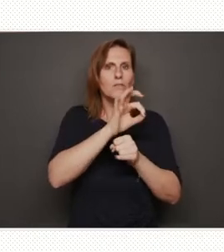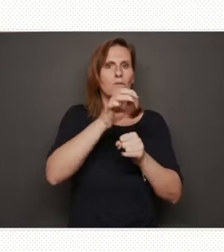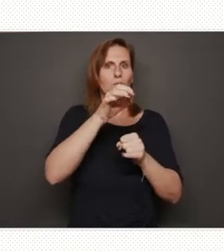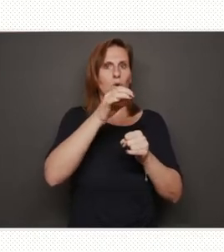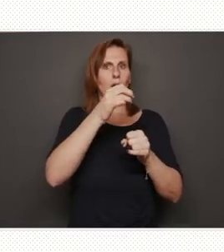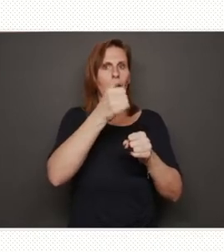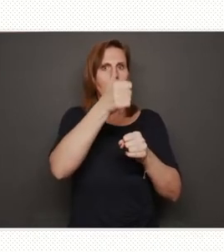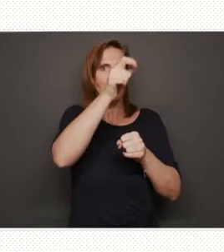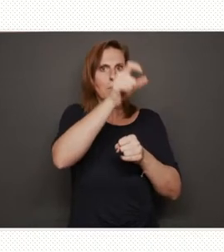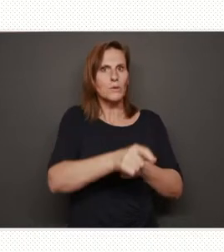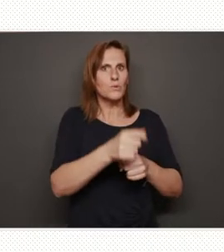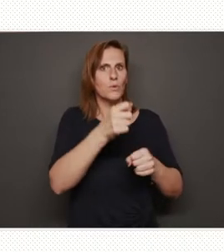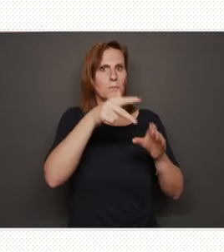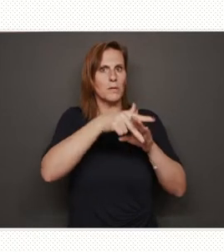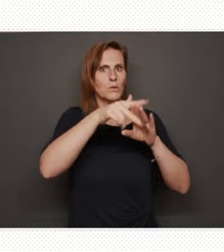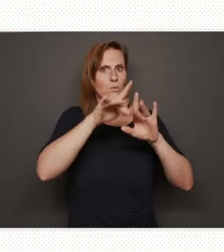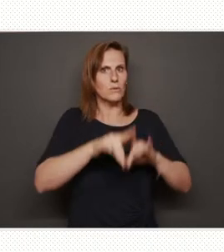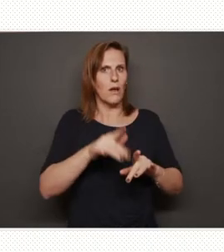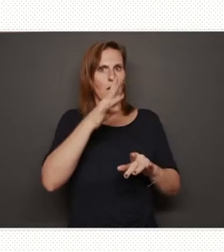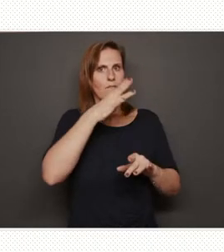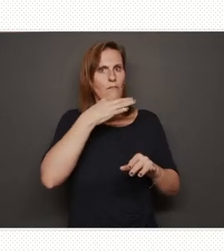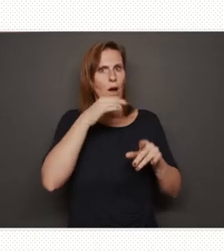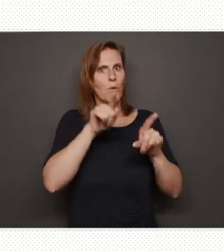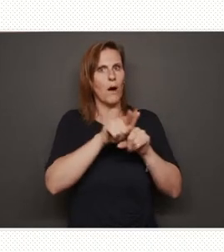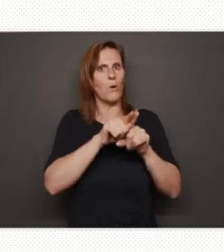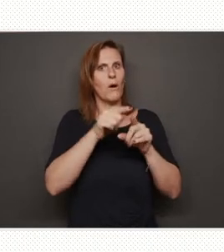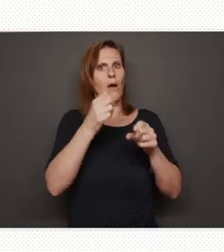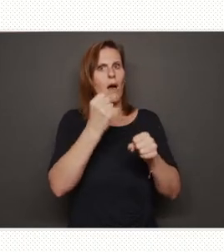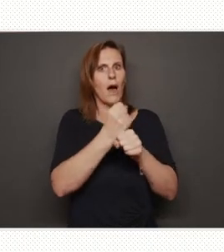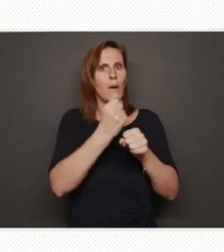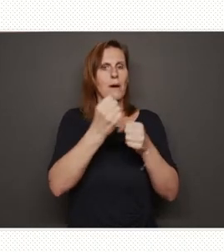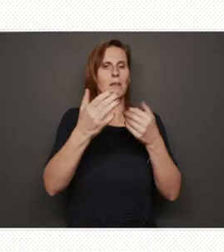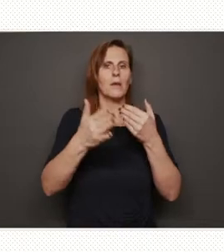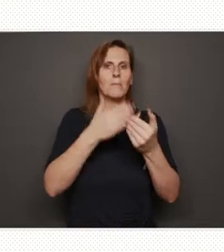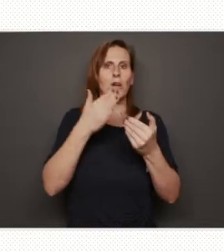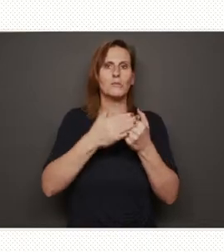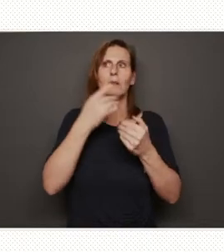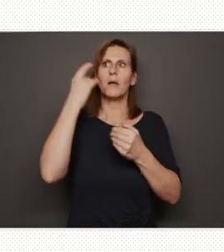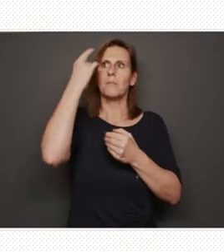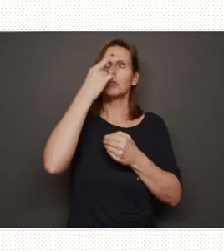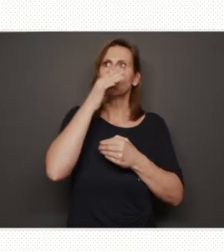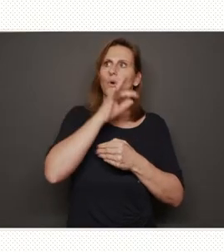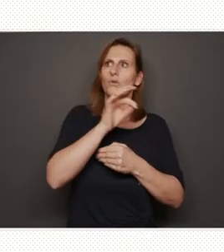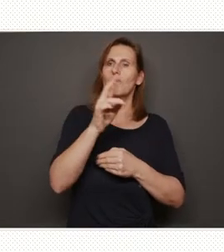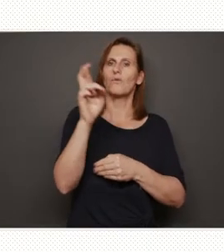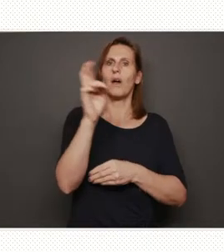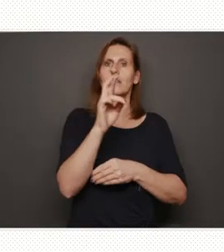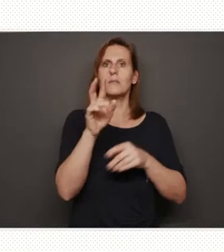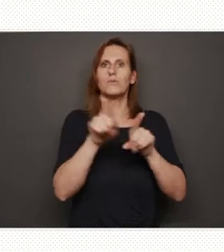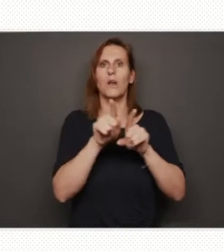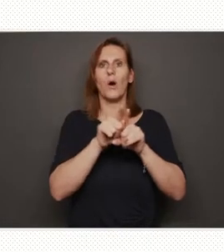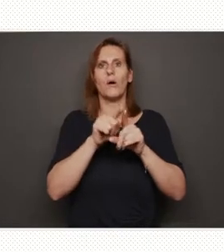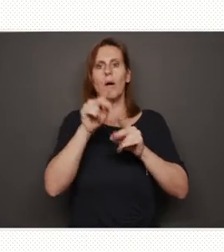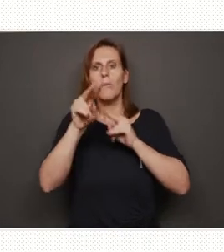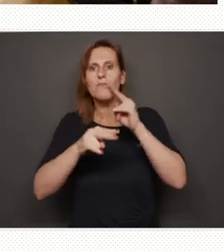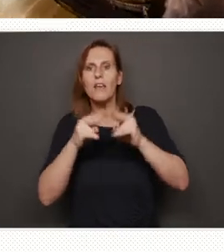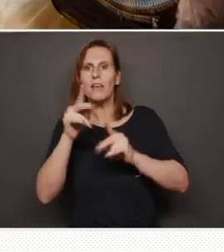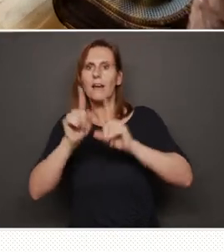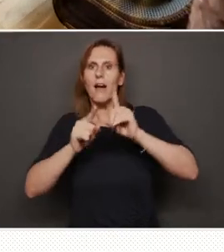zu schaffen, indem sie arbeiten, zum Beispiel Besorgungen für die Rezeption, Pflege der Gartenanlagen